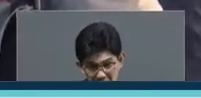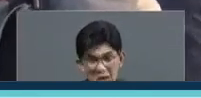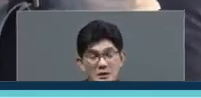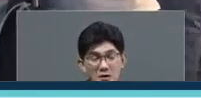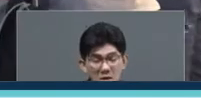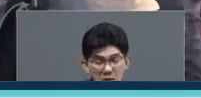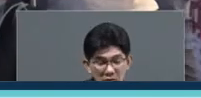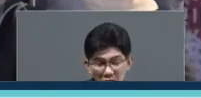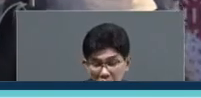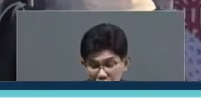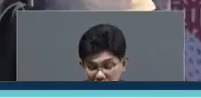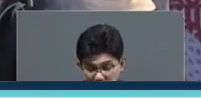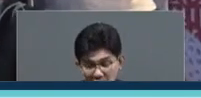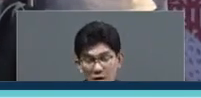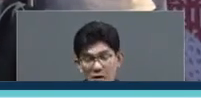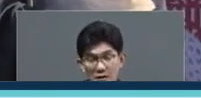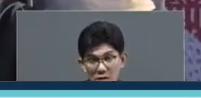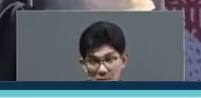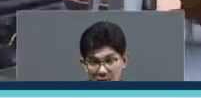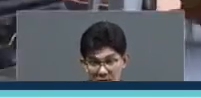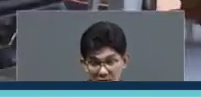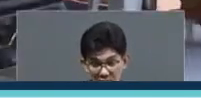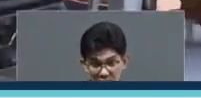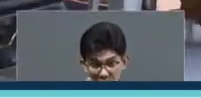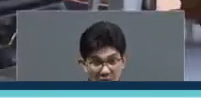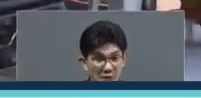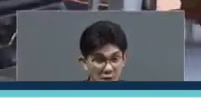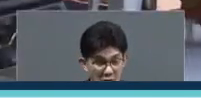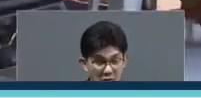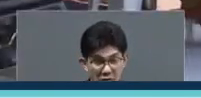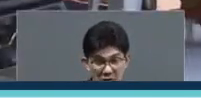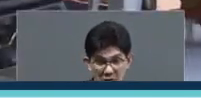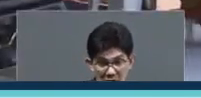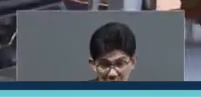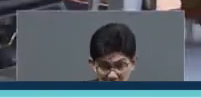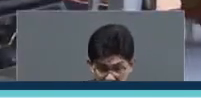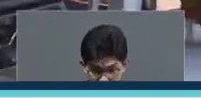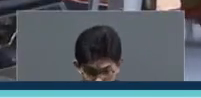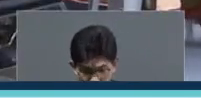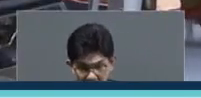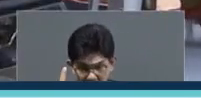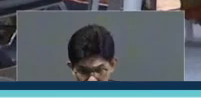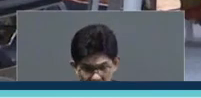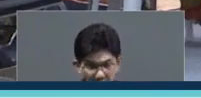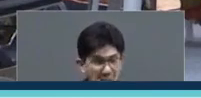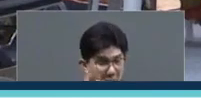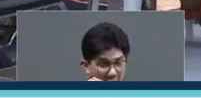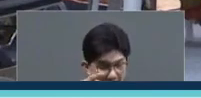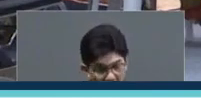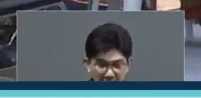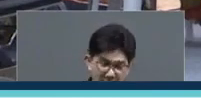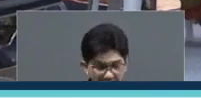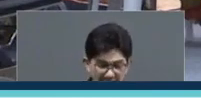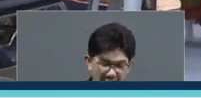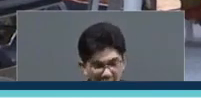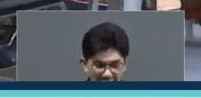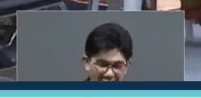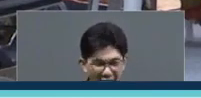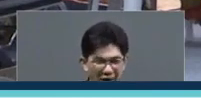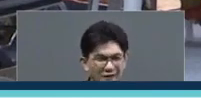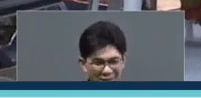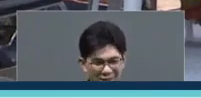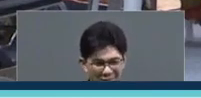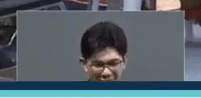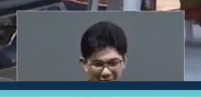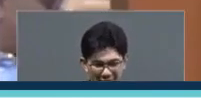ยขึ้นให้ดูทันสมัยขึ้นให้ดูเข้ากับเด็กรุ่นใหม่เนาะเพราะคนรุ่นเก่าพวกเราอะไม้เก่าแล้วอะเด็กรุ่นใหม่อะควรจะใส่ผ้าไทยเยอะๆเพราะ